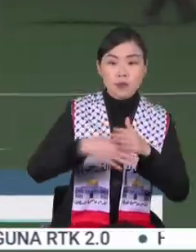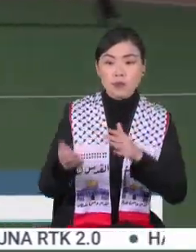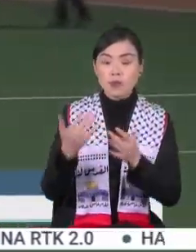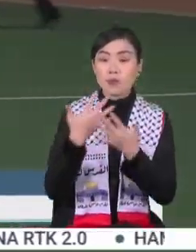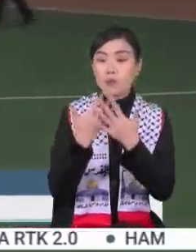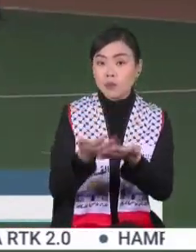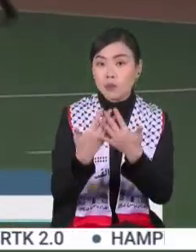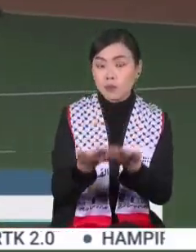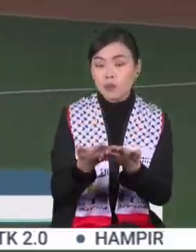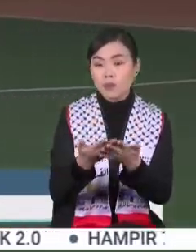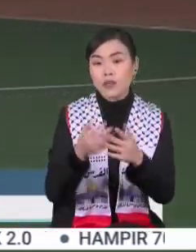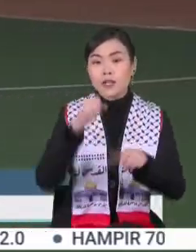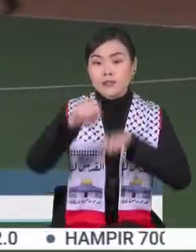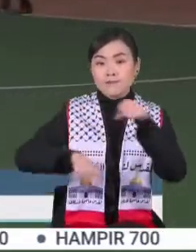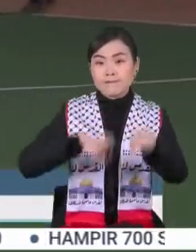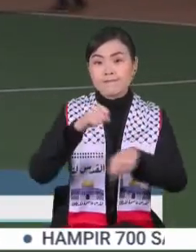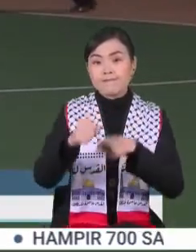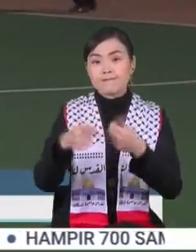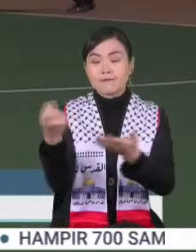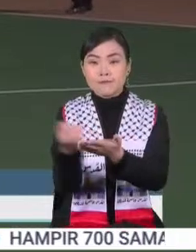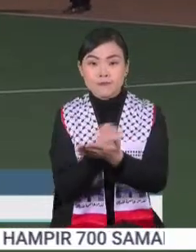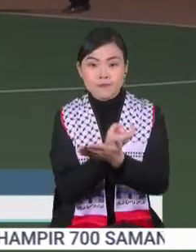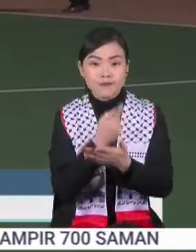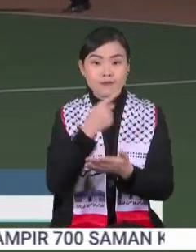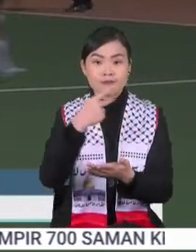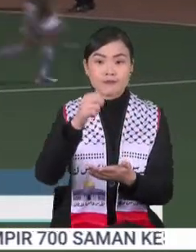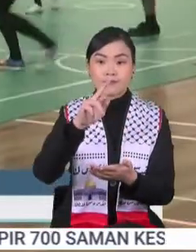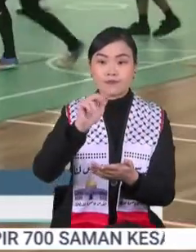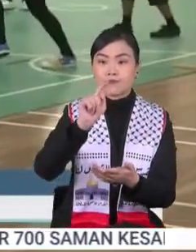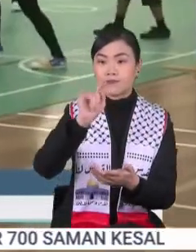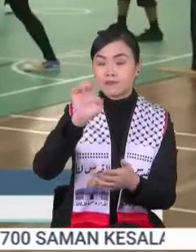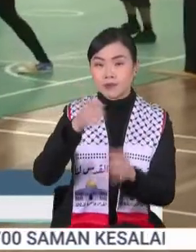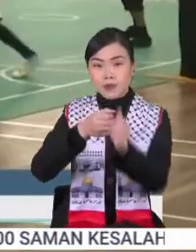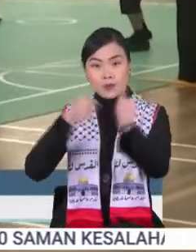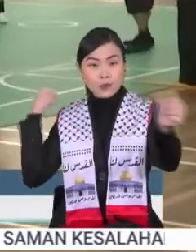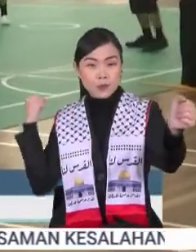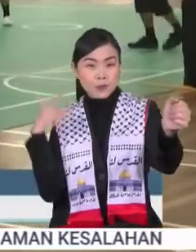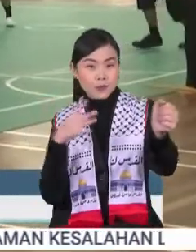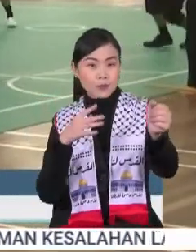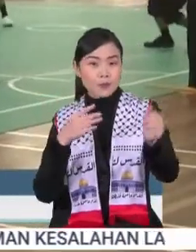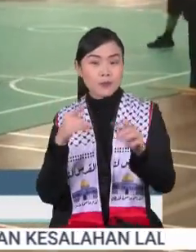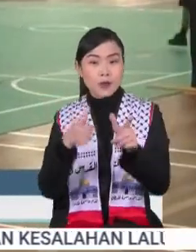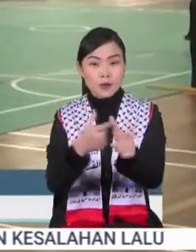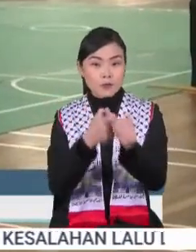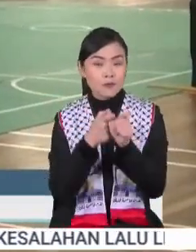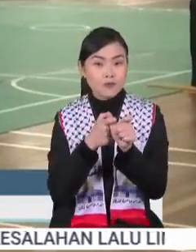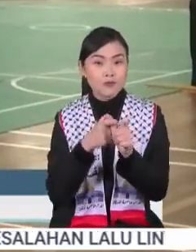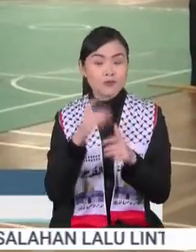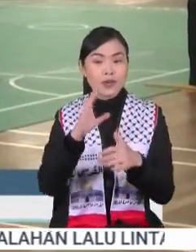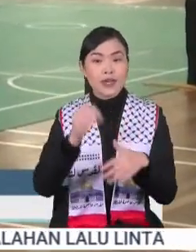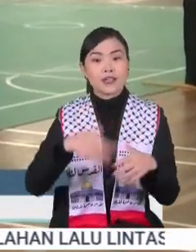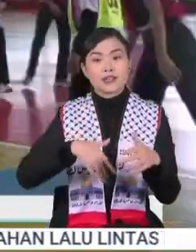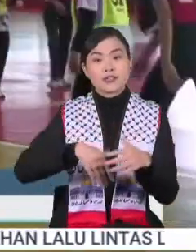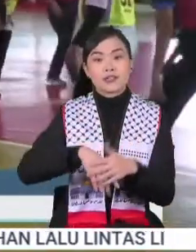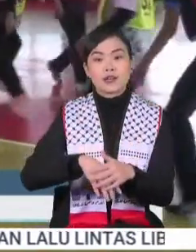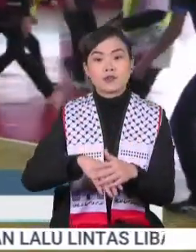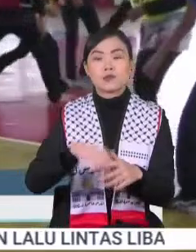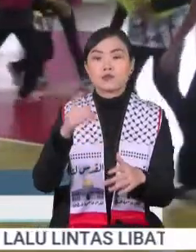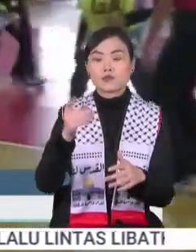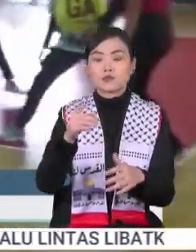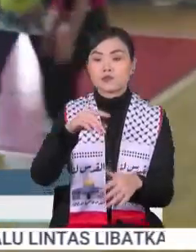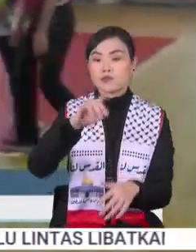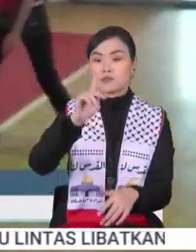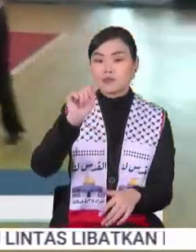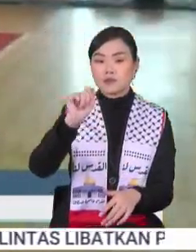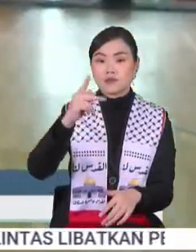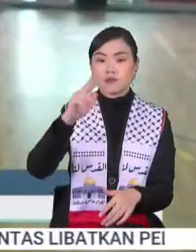Padang berbasikal hoki karate memanah olahraga pencak silat dan sepak takrol manakala